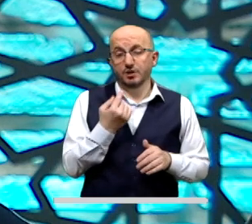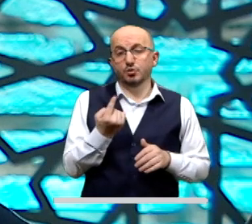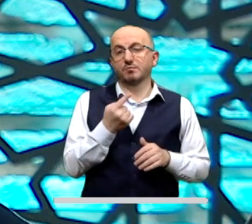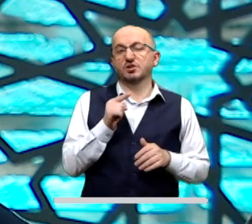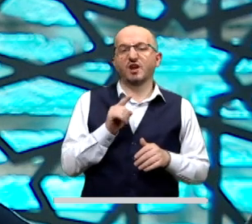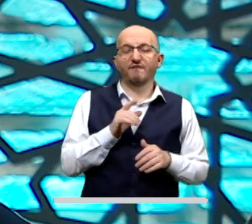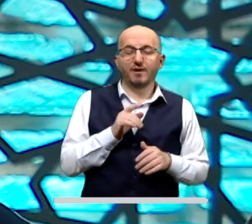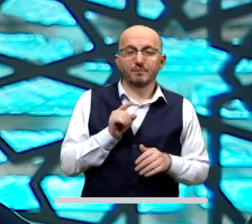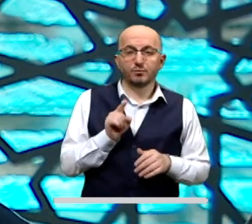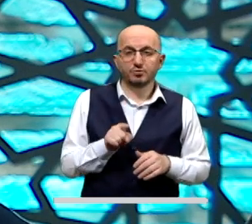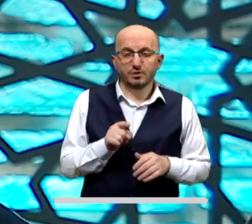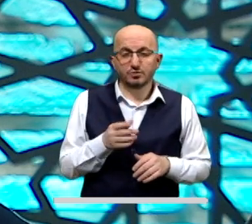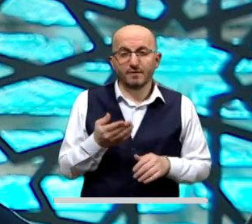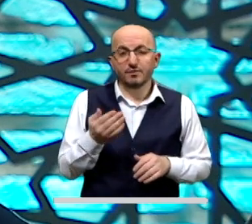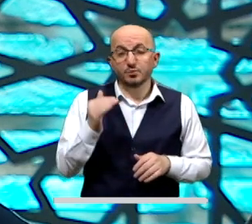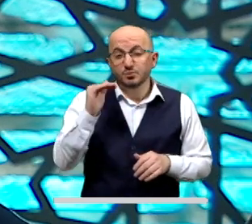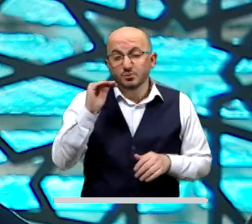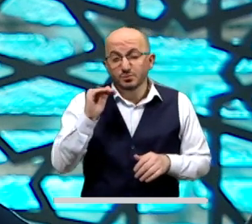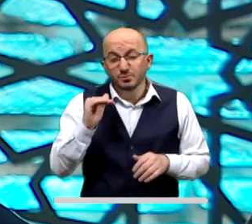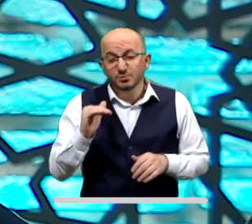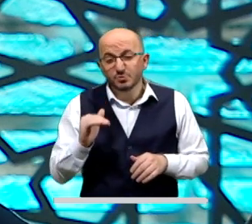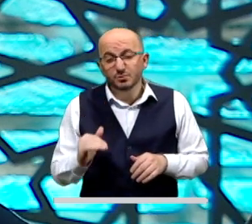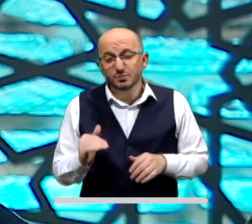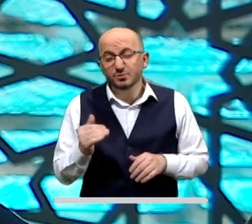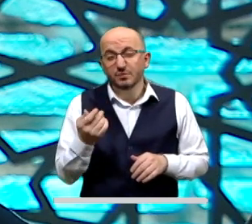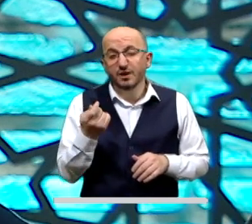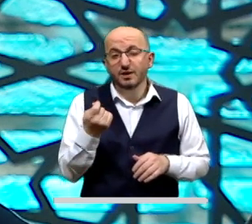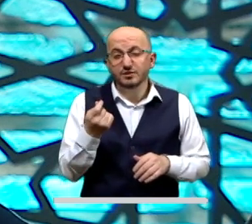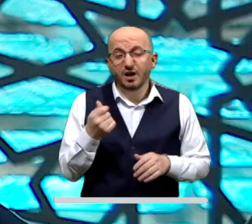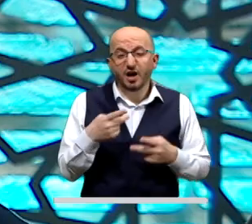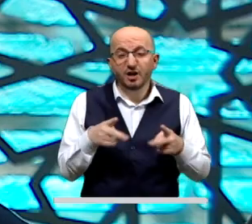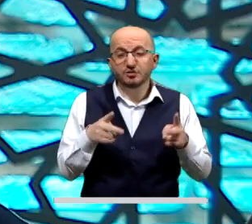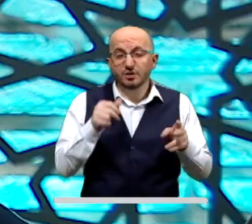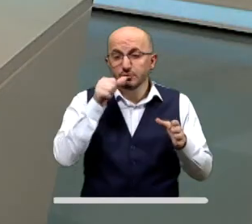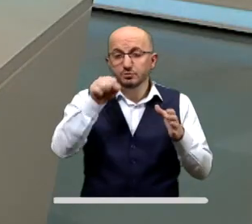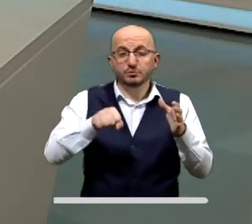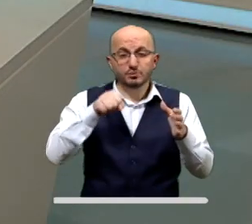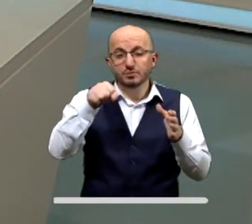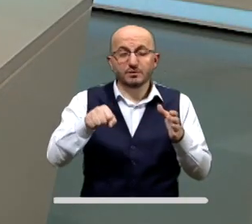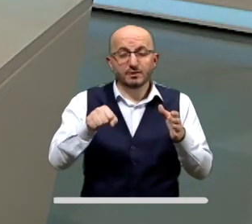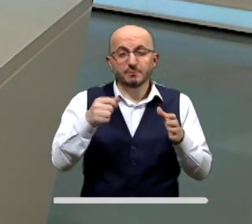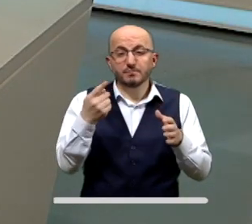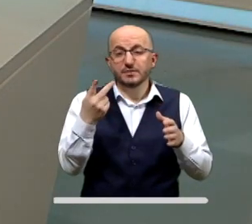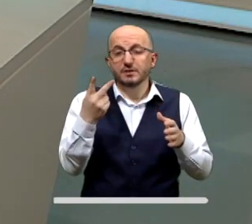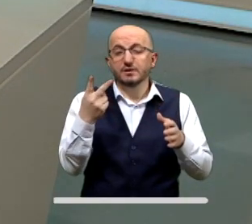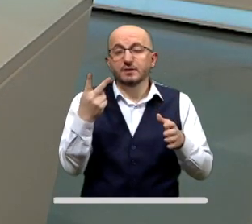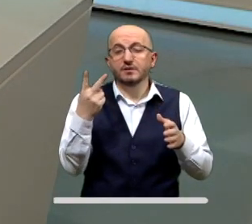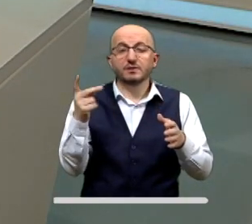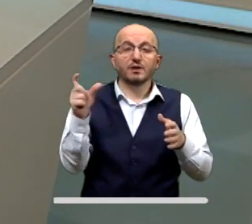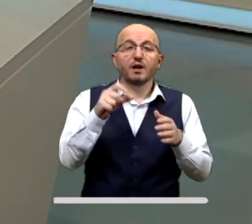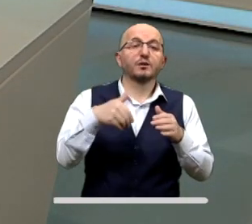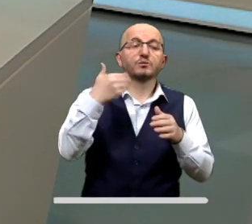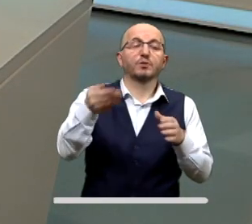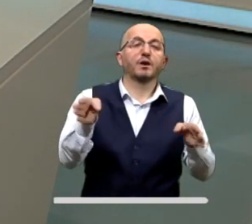hocam burada çok ucuz paraları açılan çok küçük meblağlara açıldığı söylenen su kuyuları bir iki ay sonra kapanıp gidiyor diyor